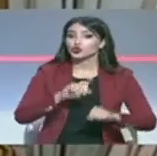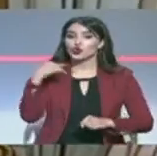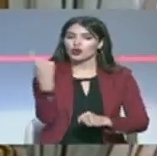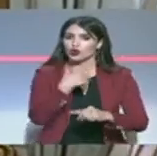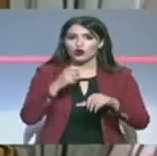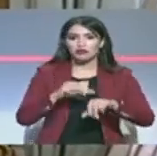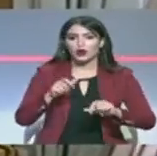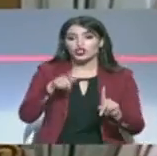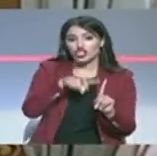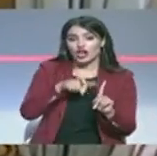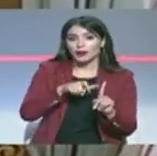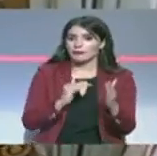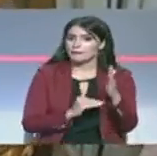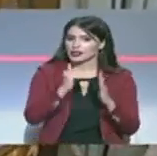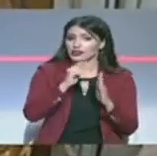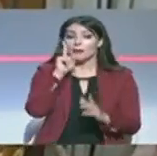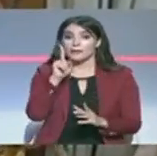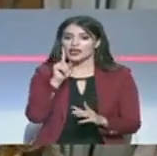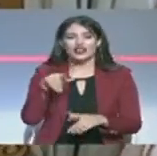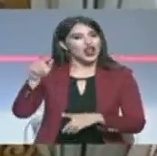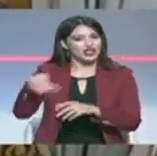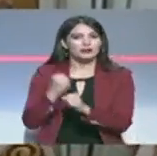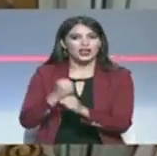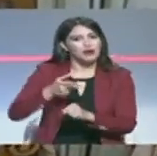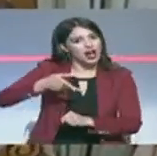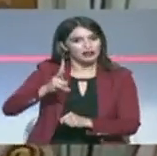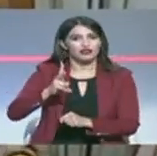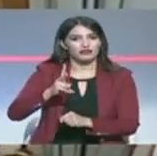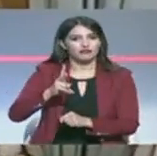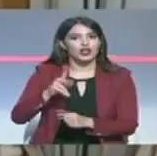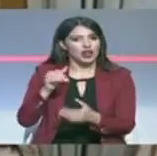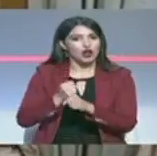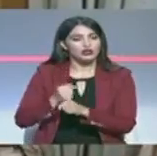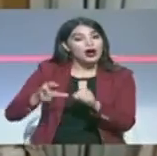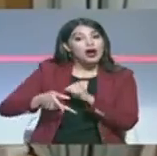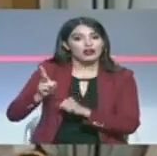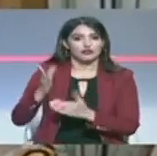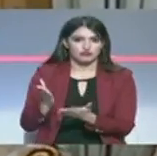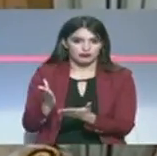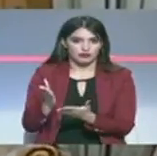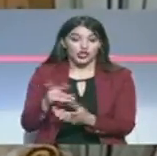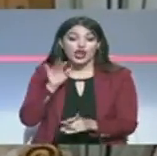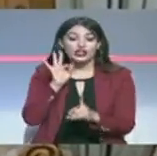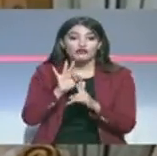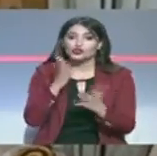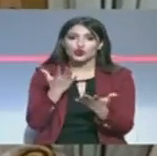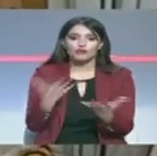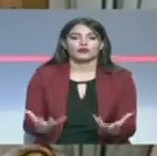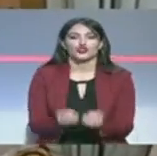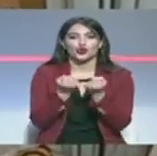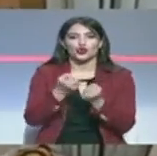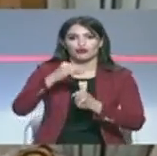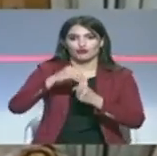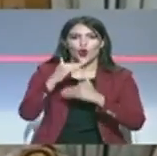ممكن شهري ما تزيدش، إن شاء الله نوصلوا نخلصوهم في القطاع العام والقطاع الخاص، أما يلزم الإنتاجية تزيد، وهذاك اللي يمكننا باش نرجعوا معناها